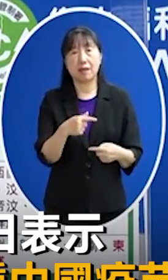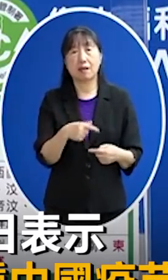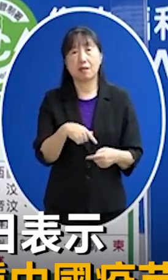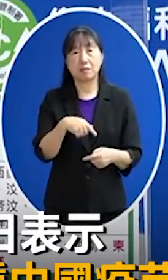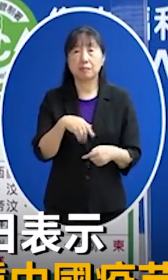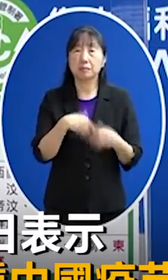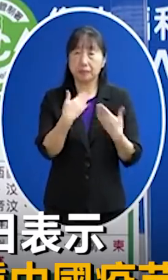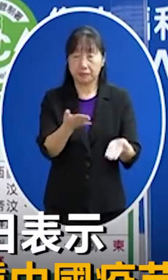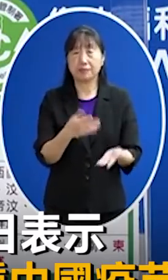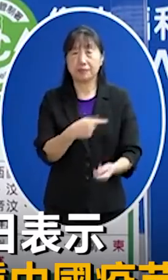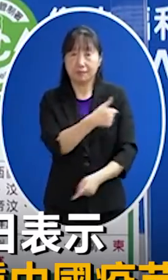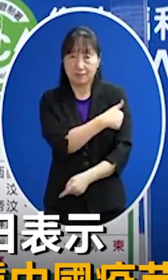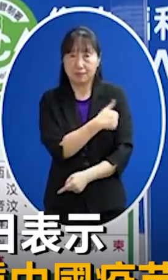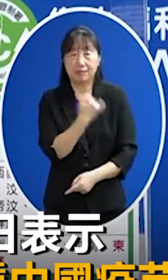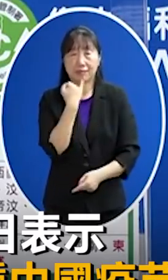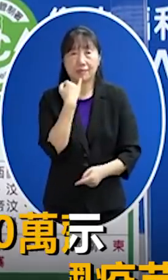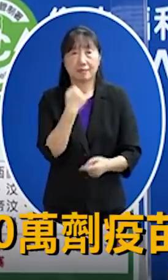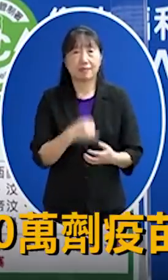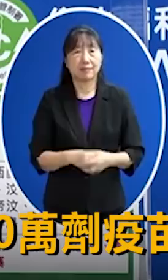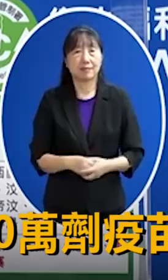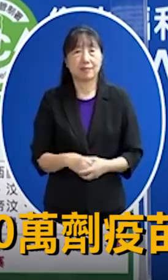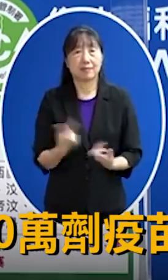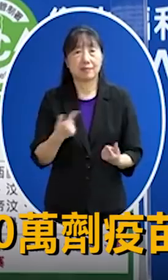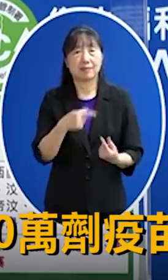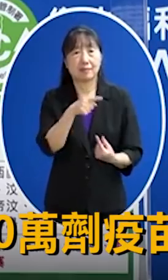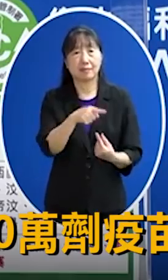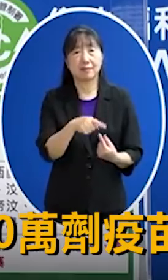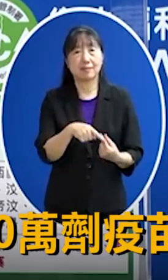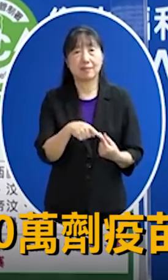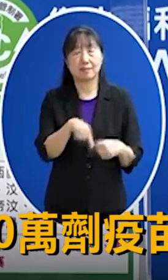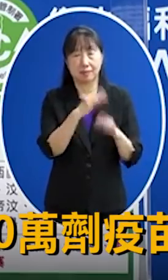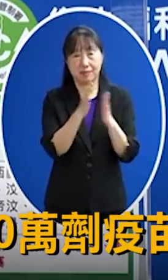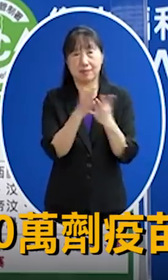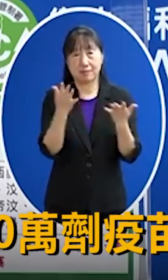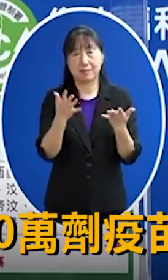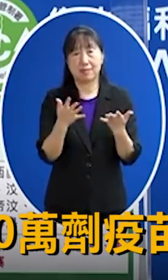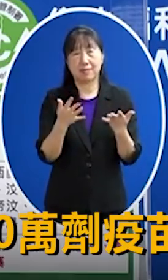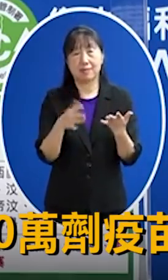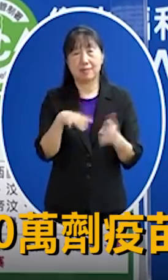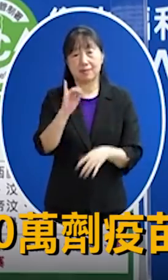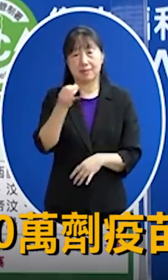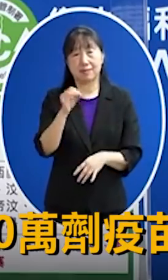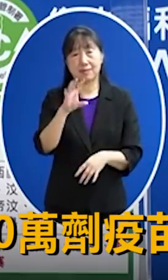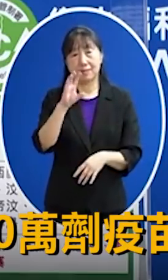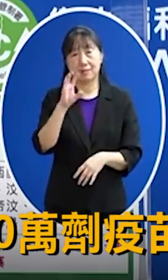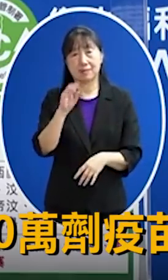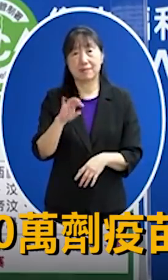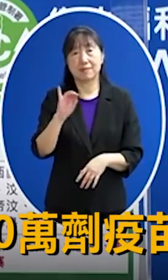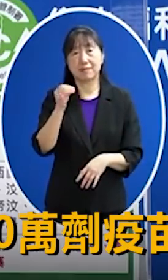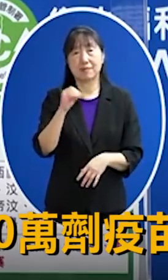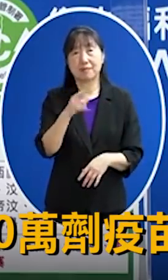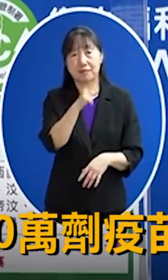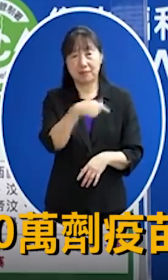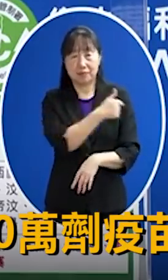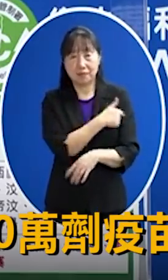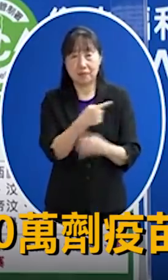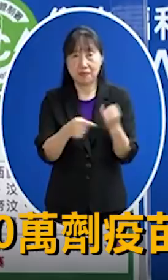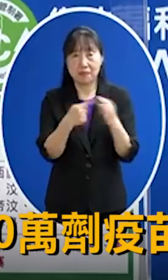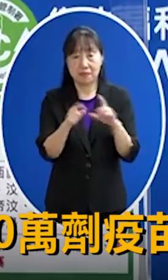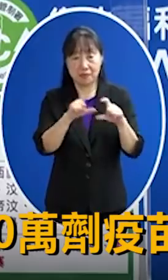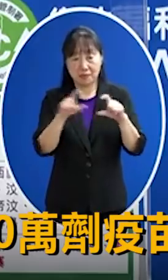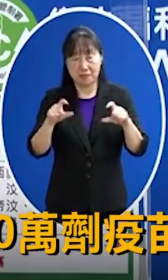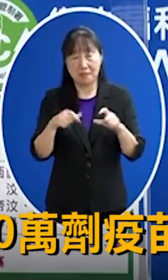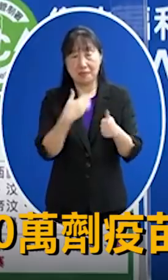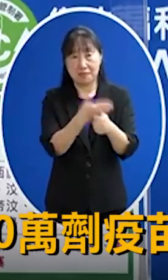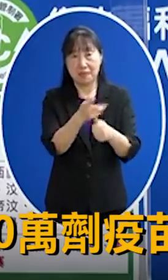打，那或者他愿意提供这 COVAX 平台，1000万剂的平台，那我们都觉得这是一件好